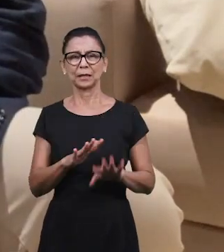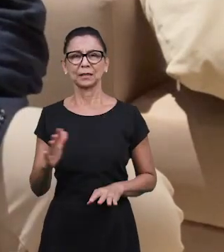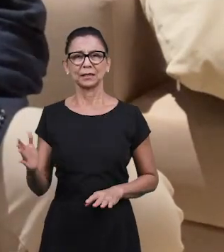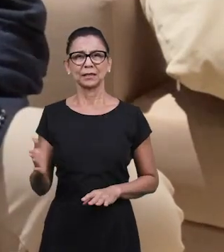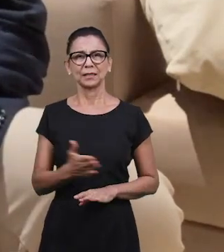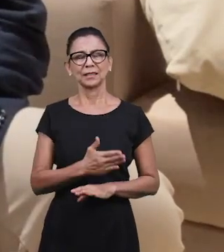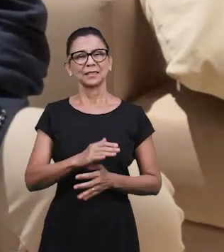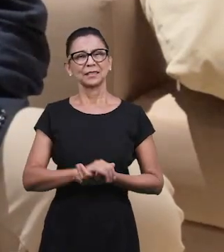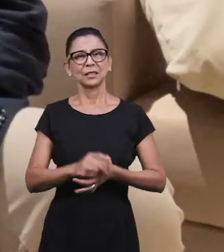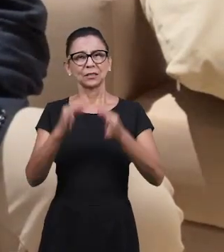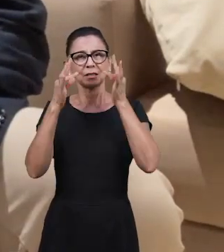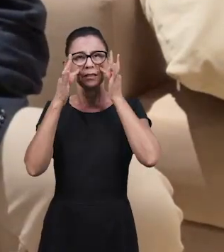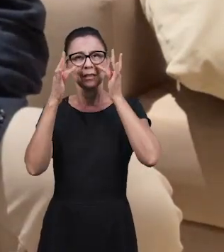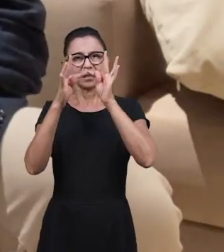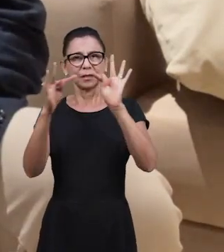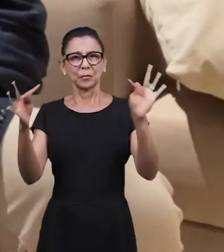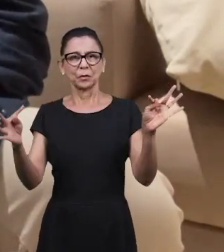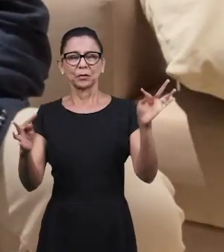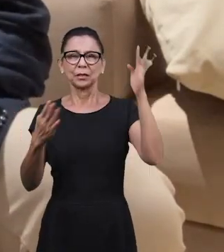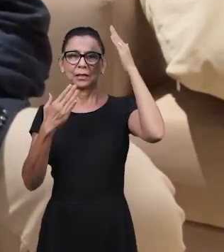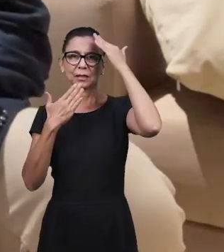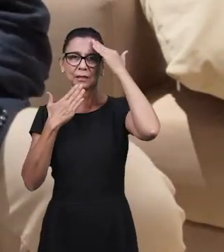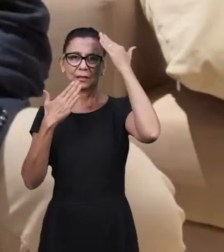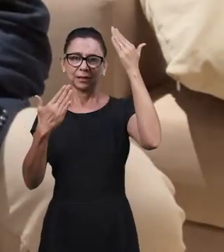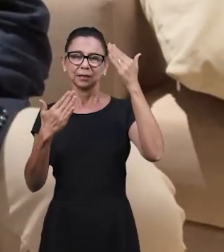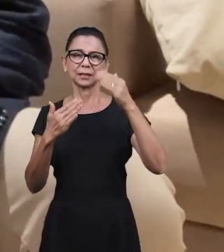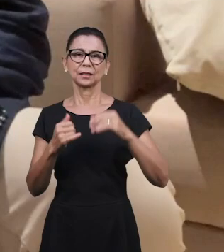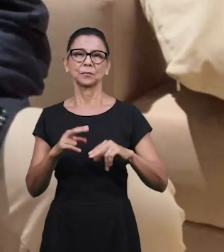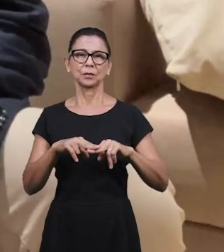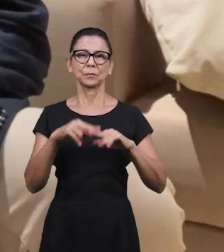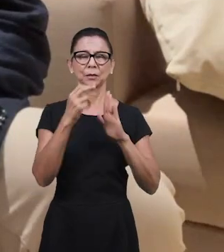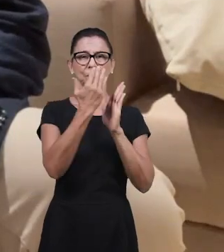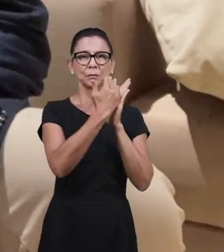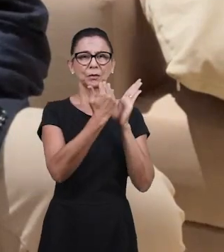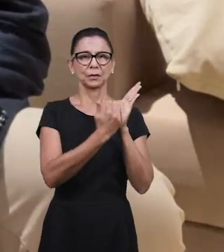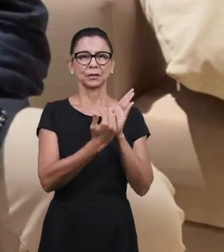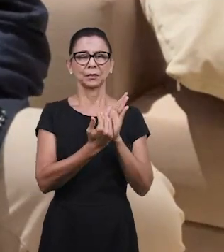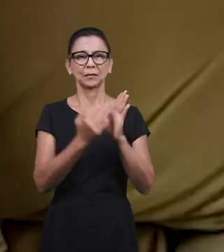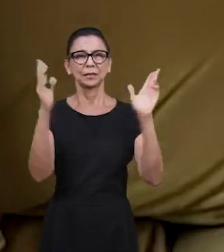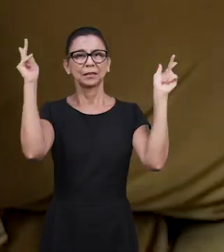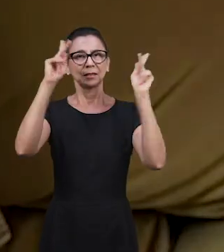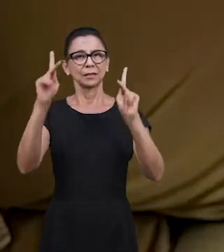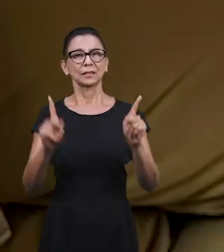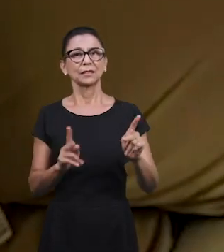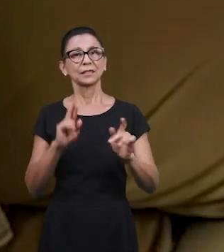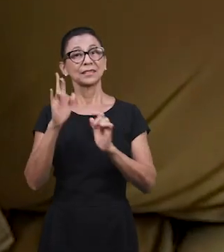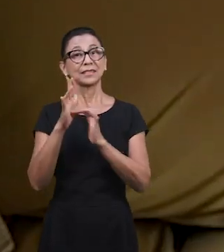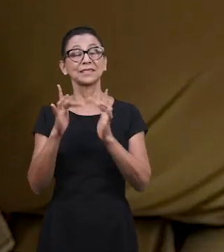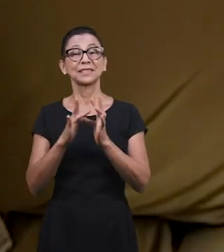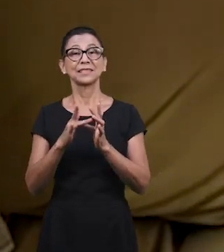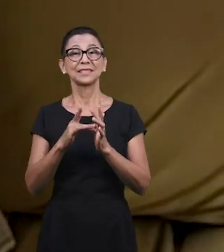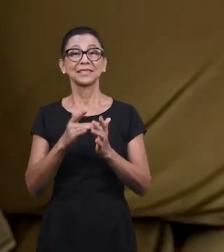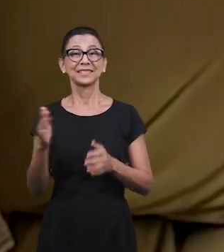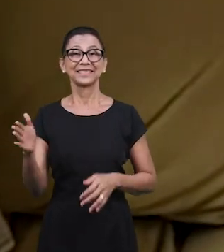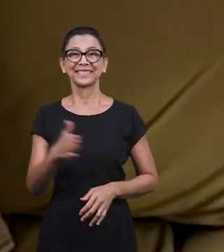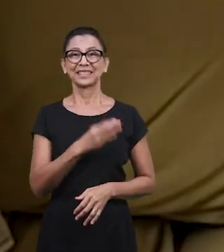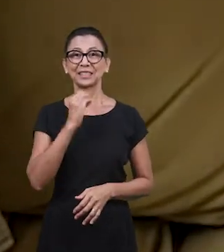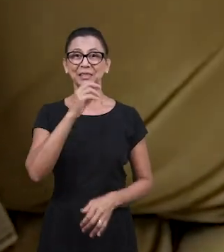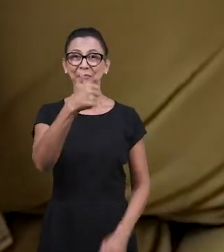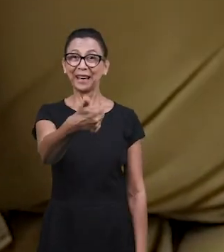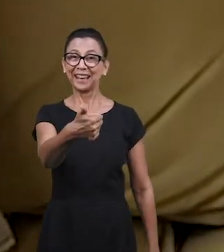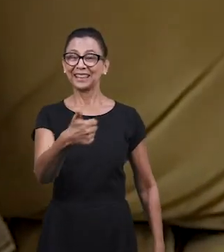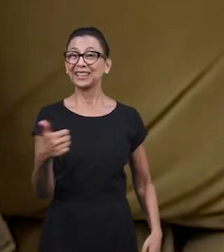notre témoignage, notre gratitude et nos expériences avec ce volet, la paix du Seigneur Jésus. La paix du Seigneur Jésus, mes